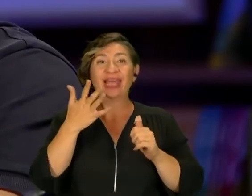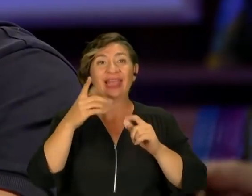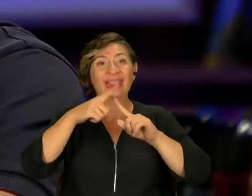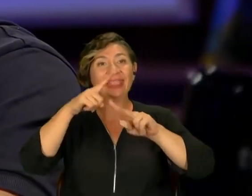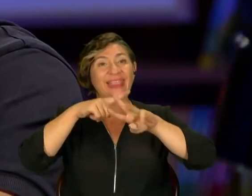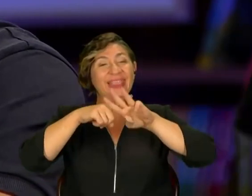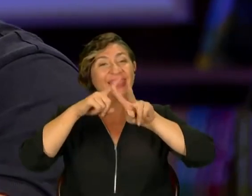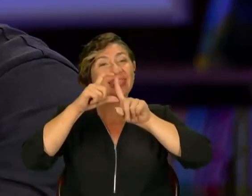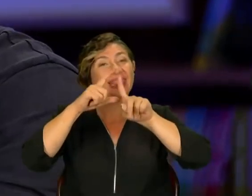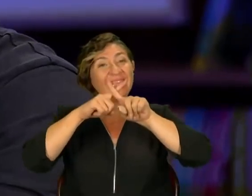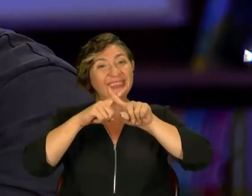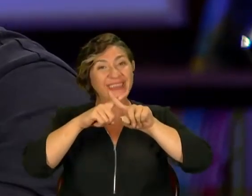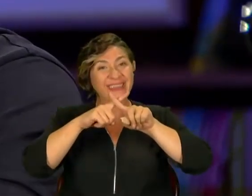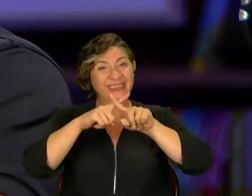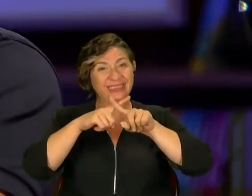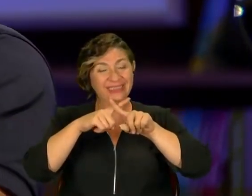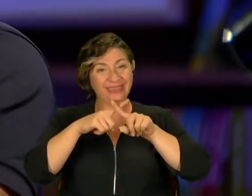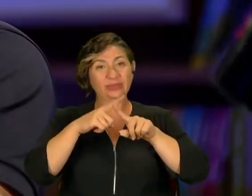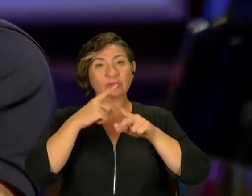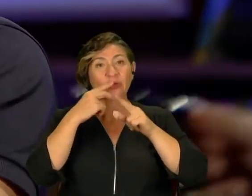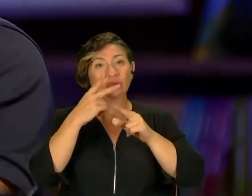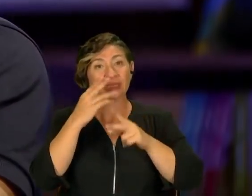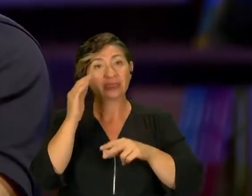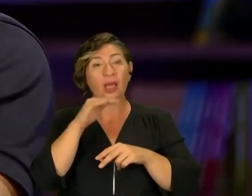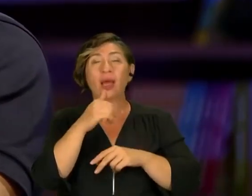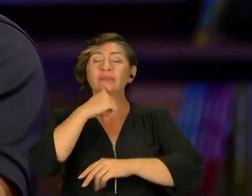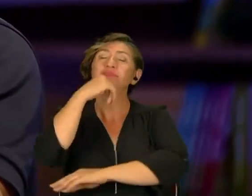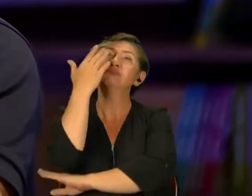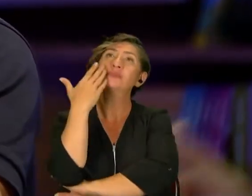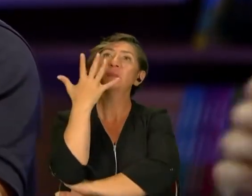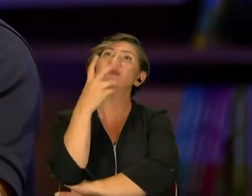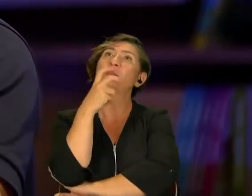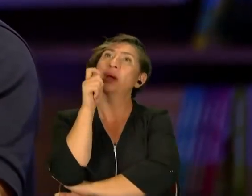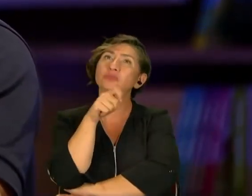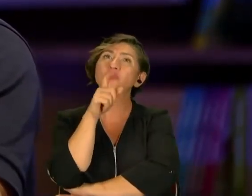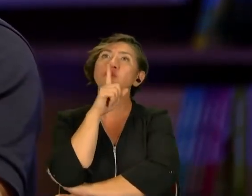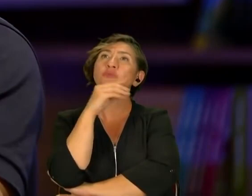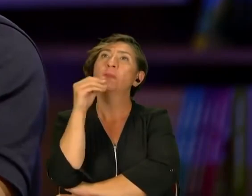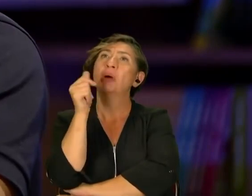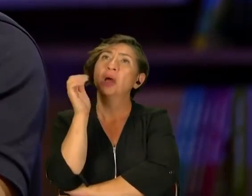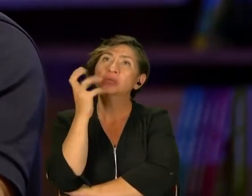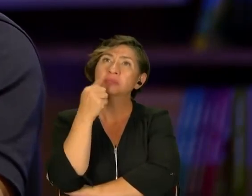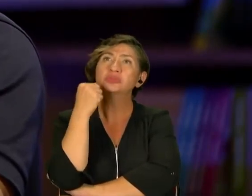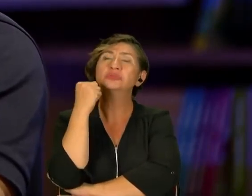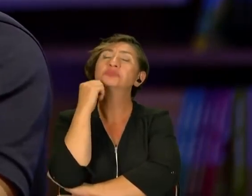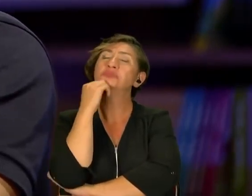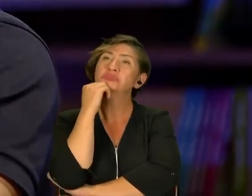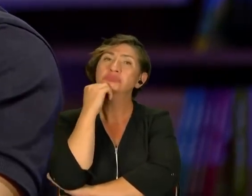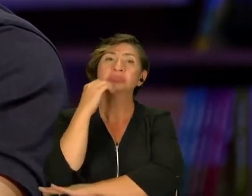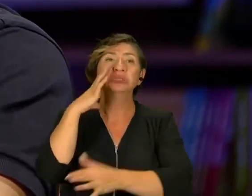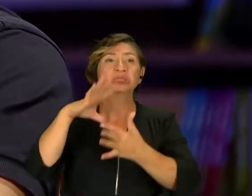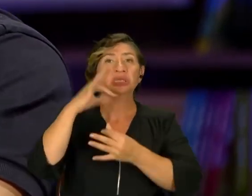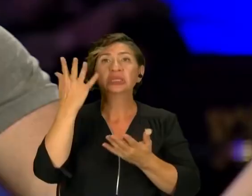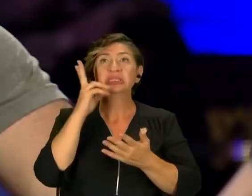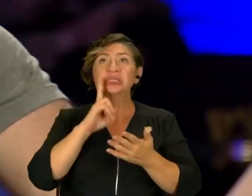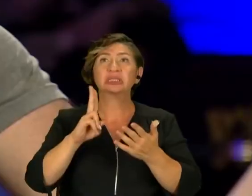TEDx konuşmalarında ilham verici konuşmacılar çıkardı. Adam işte 5 fabrika yapmış, 100 milyon dolar para. Yani insanları nasıl bu